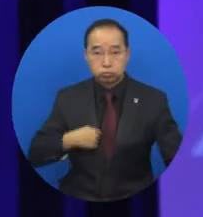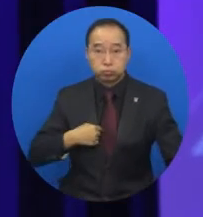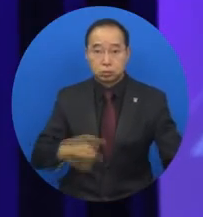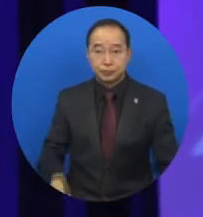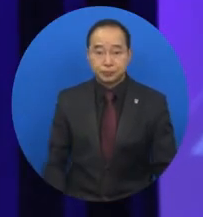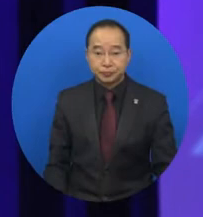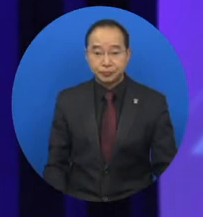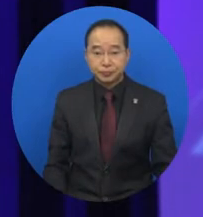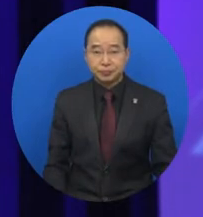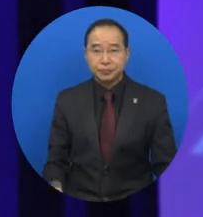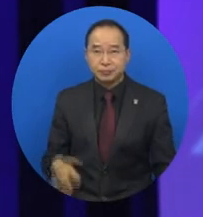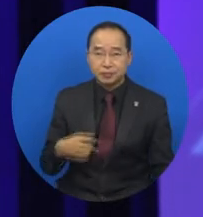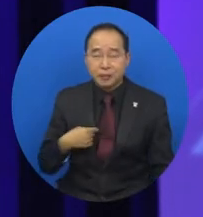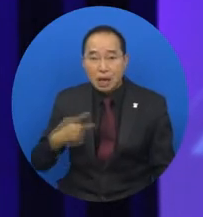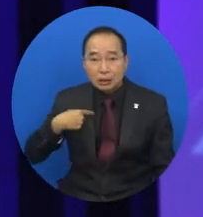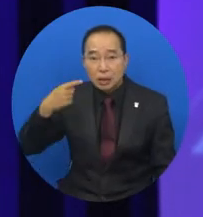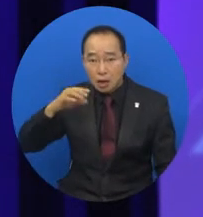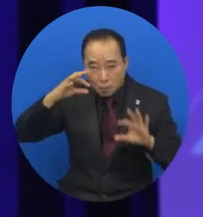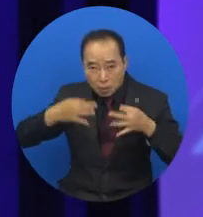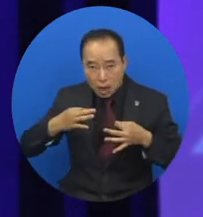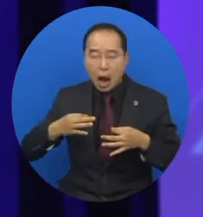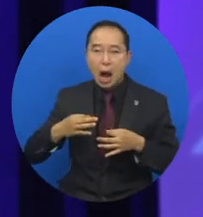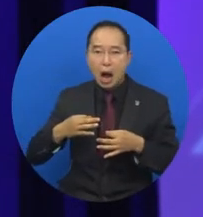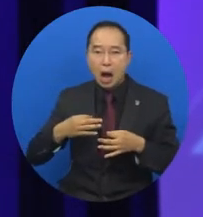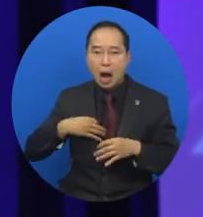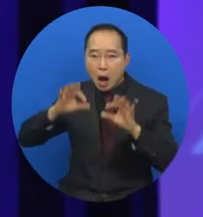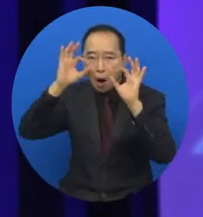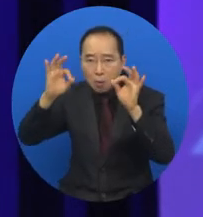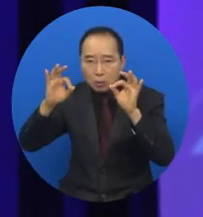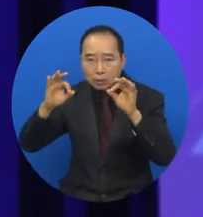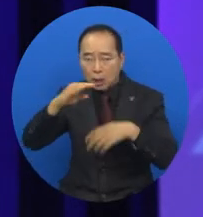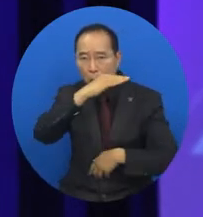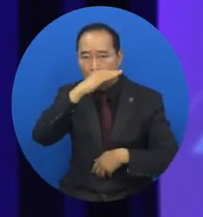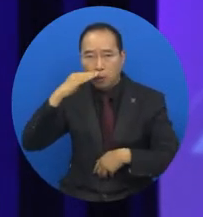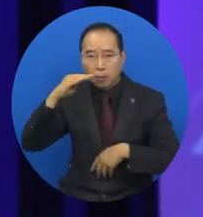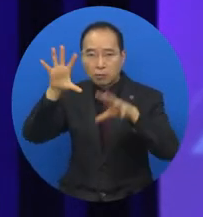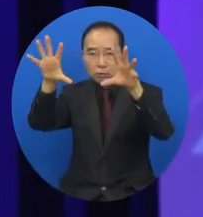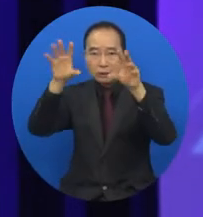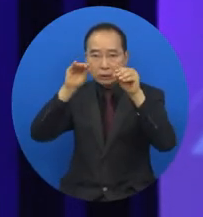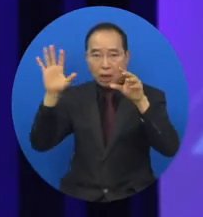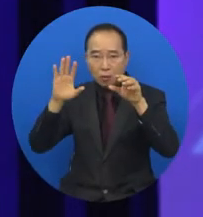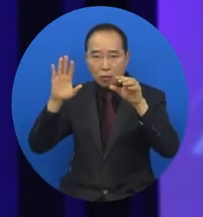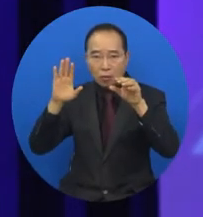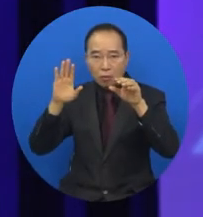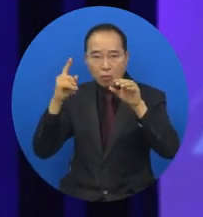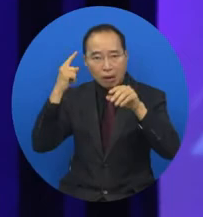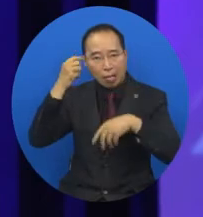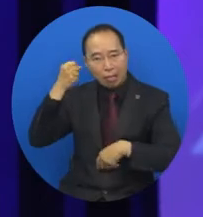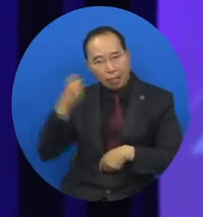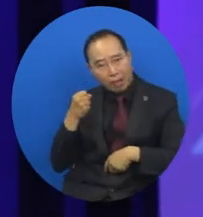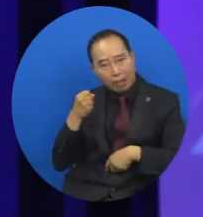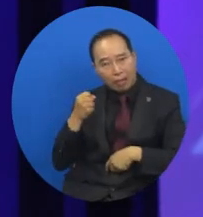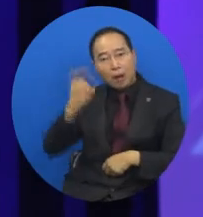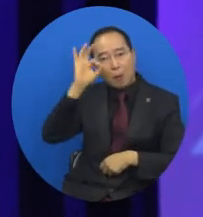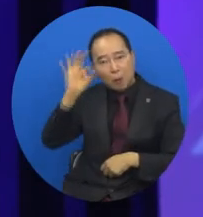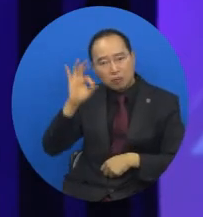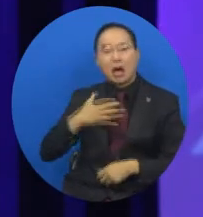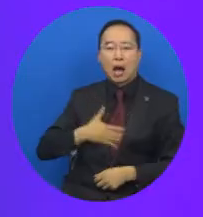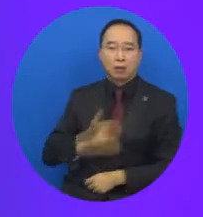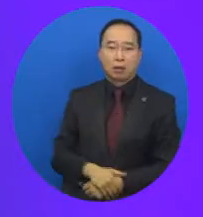하냐면은 자신이 그렇게 편견을 가지고 사는 줄을 몰랐다. 저 사람은 그러지 않을 수도 있을